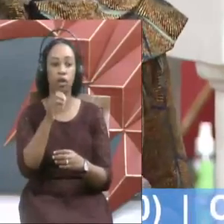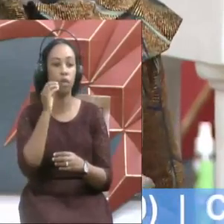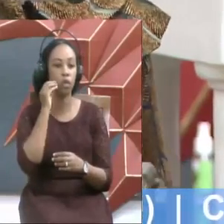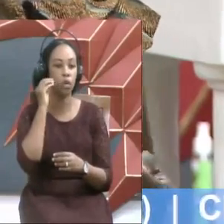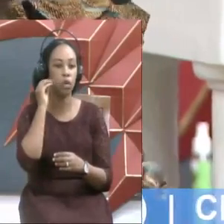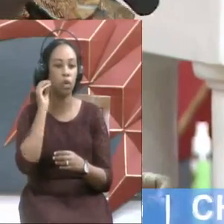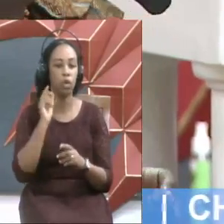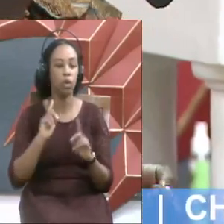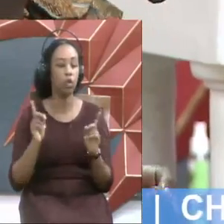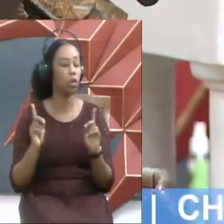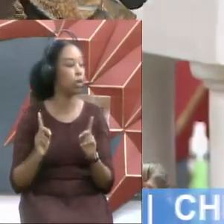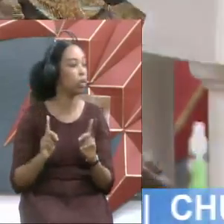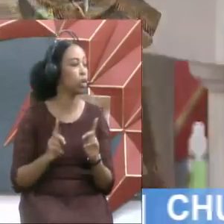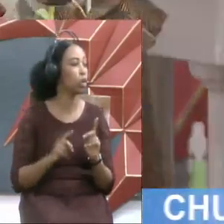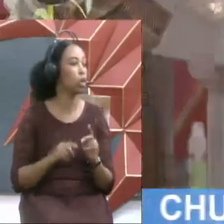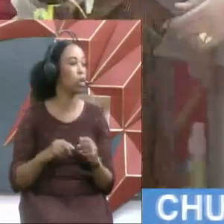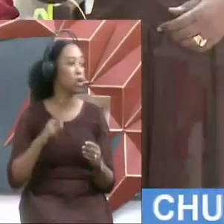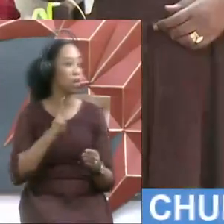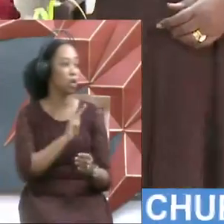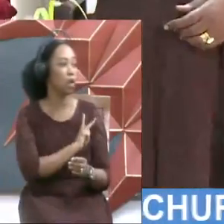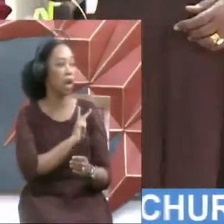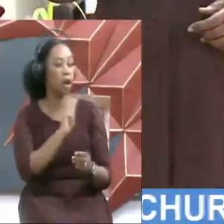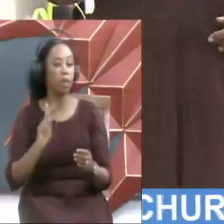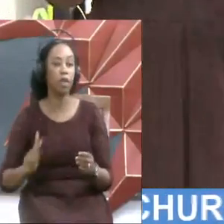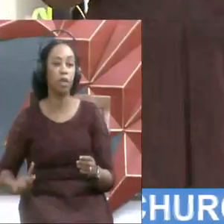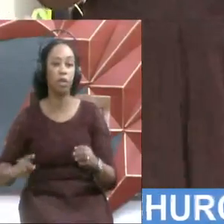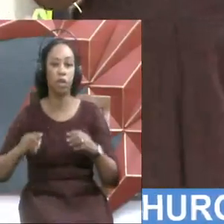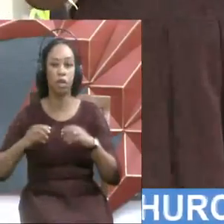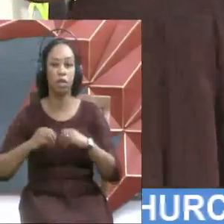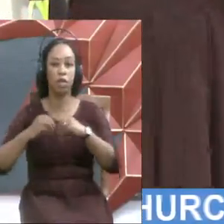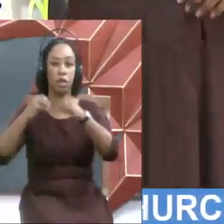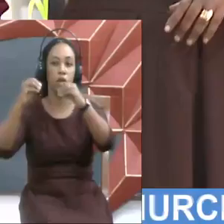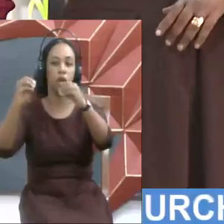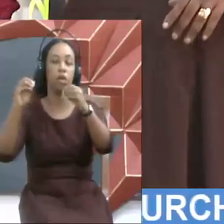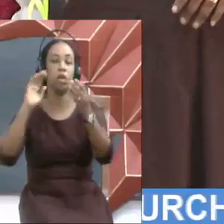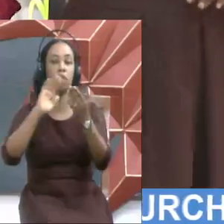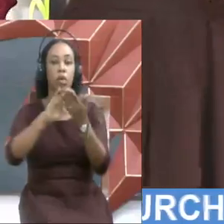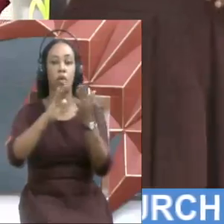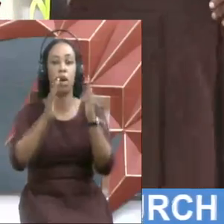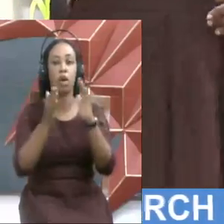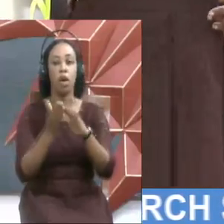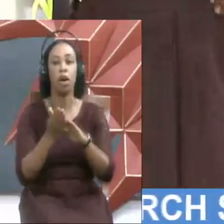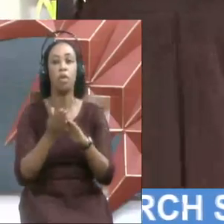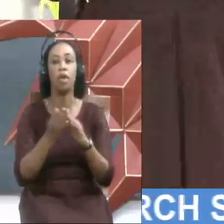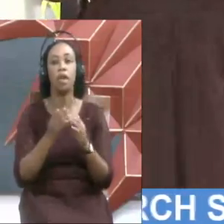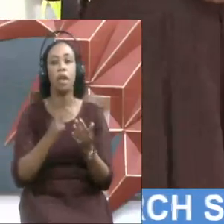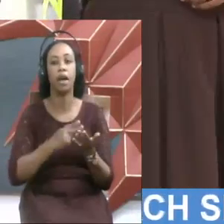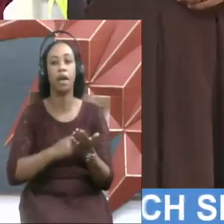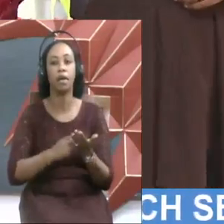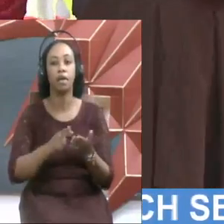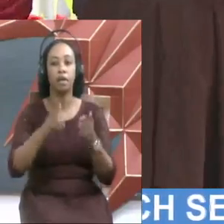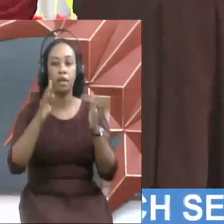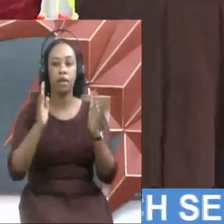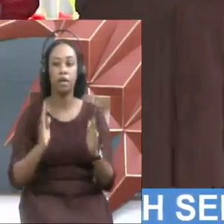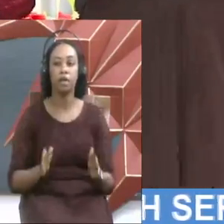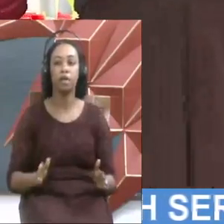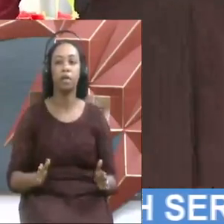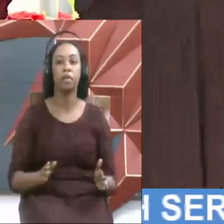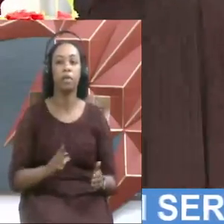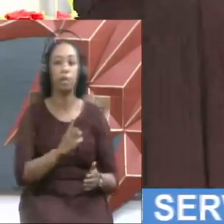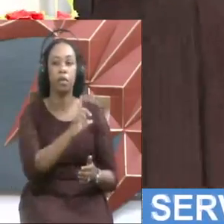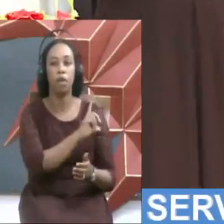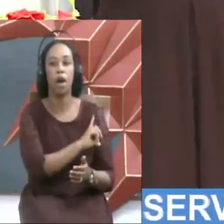gakondo ubwami tujyamo ni wo murwa wabera ubwami tujyamo ni